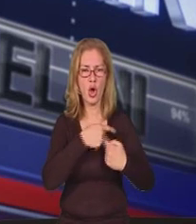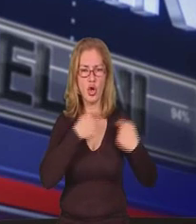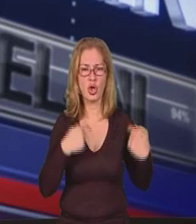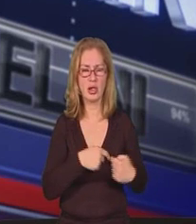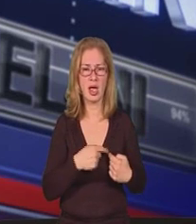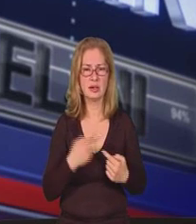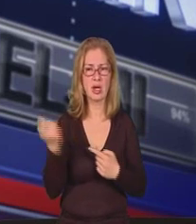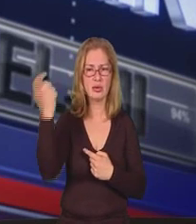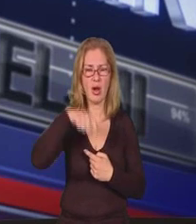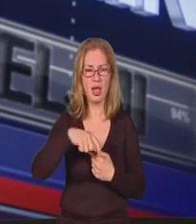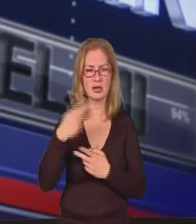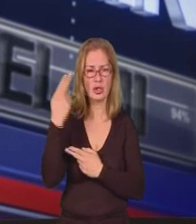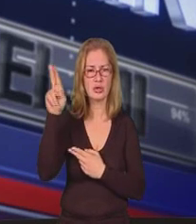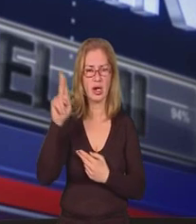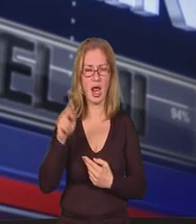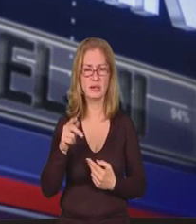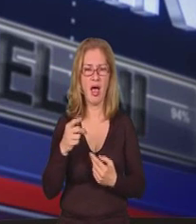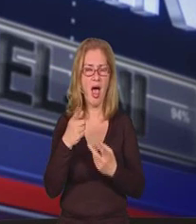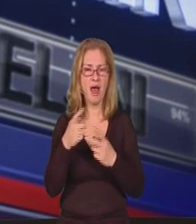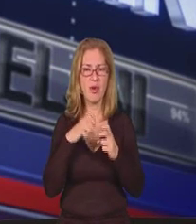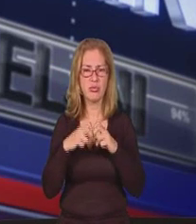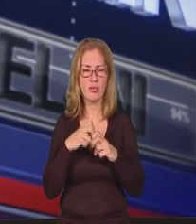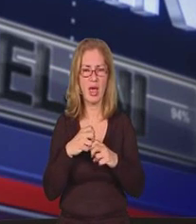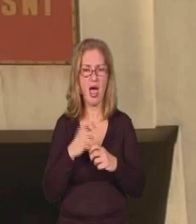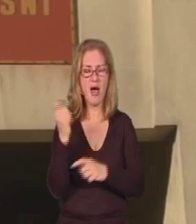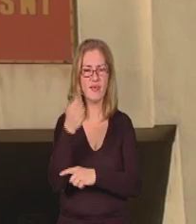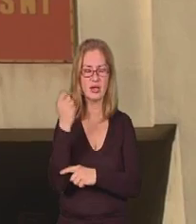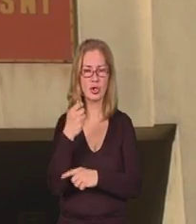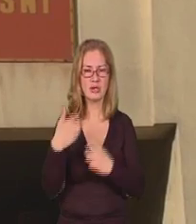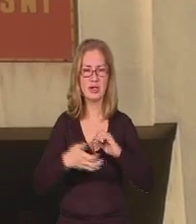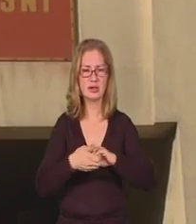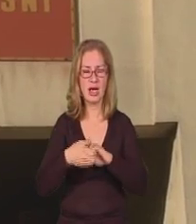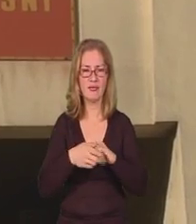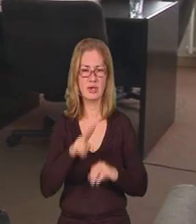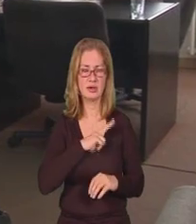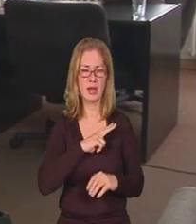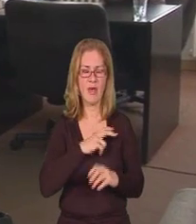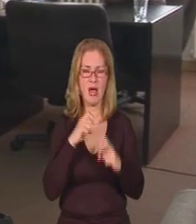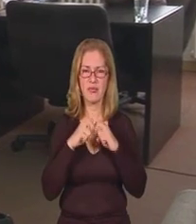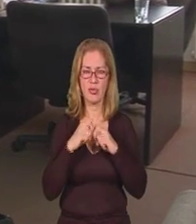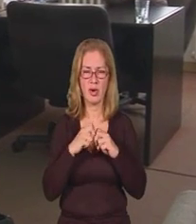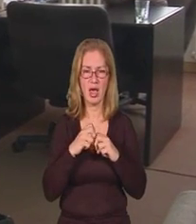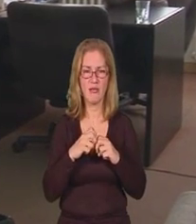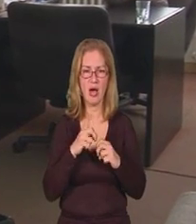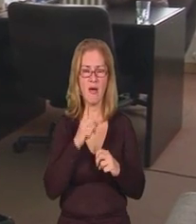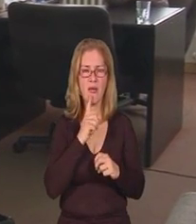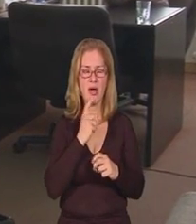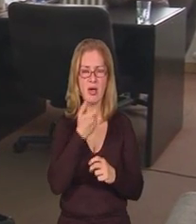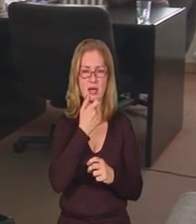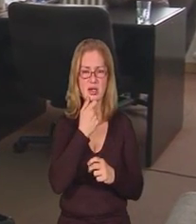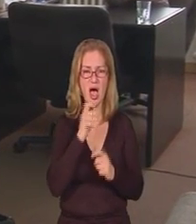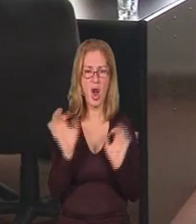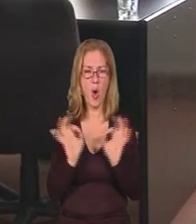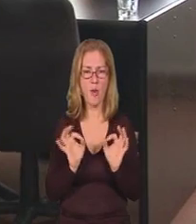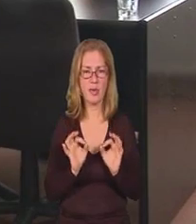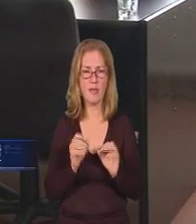donacija stiže iz inostranstva, ali problemi opreme i dalje su veliki. Vatrogasni savez se svakodnevno susreće sa problemima koje